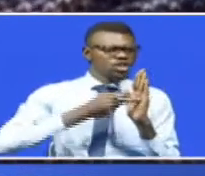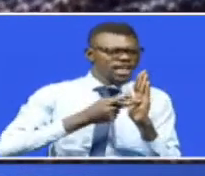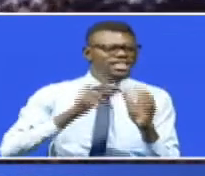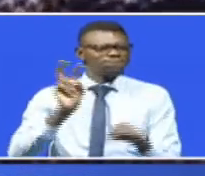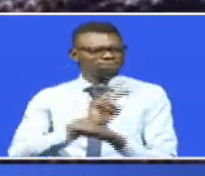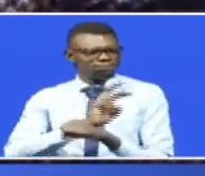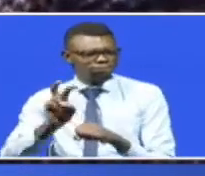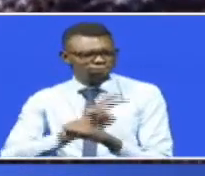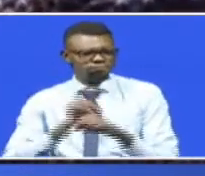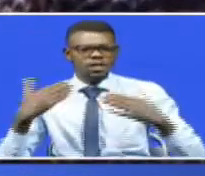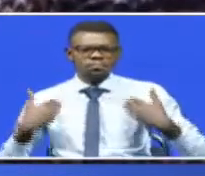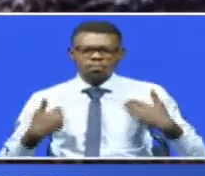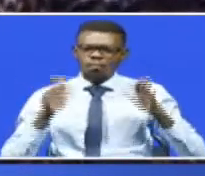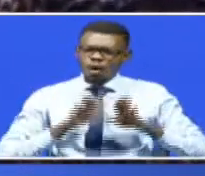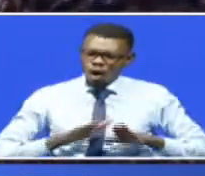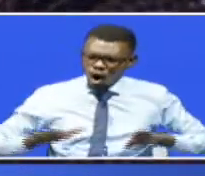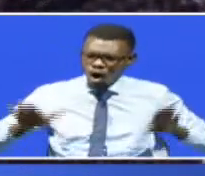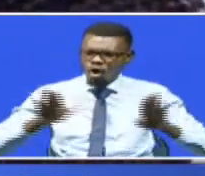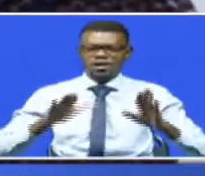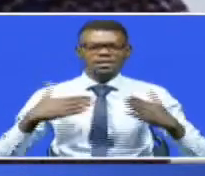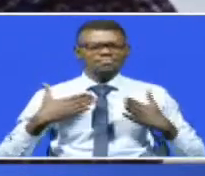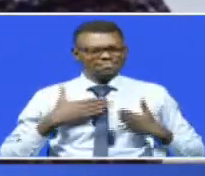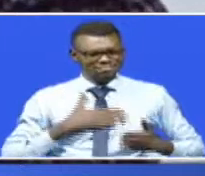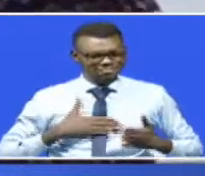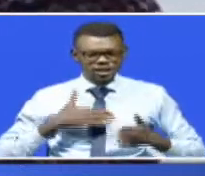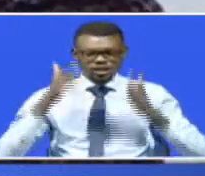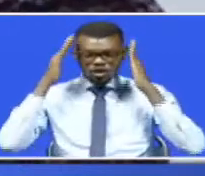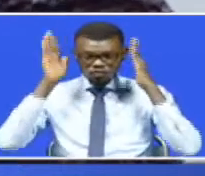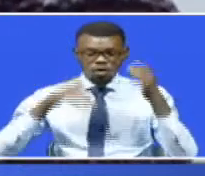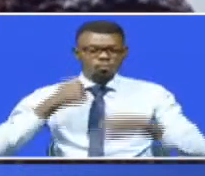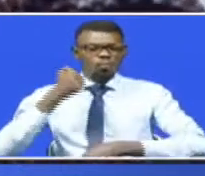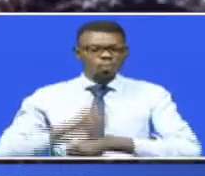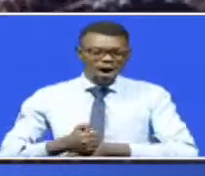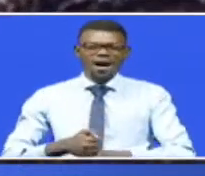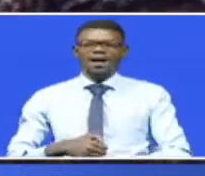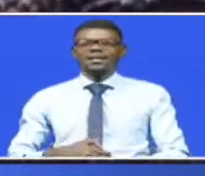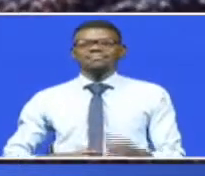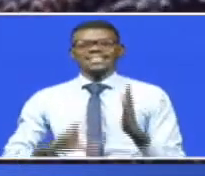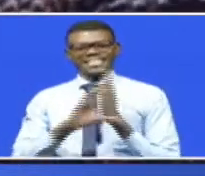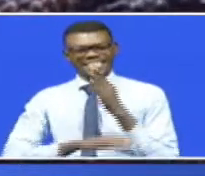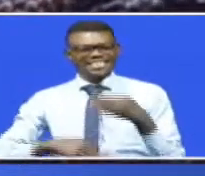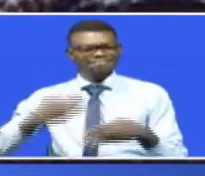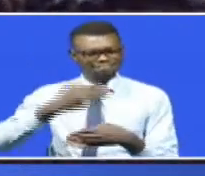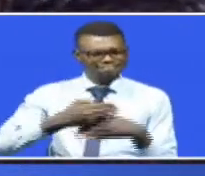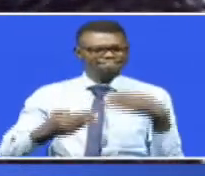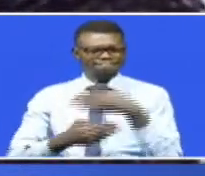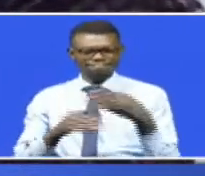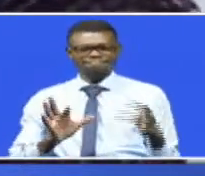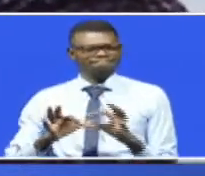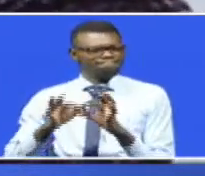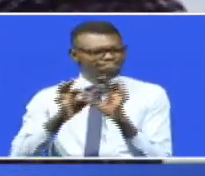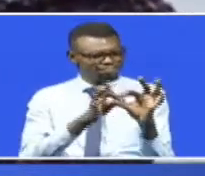Watu wote, shughulikeni na mambo yenu, jengeni taifa lenu, tujenge umoja na